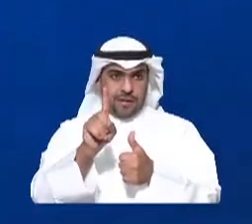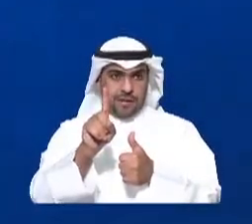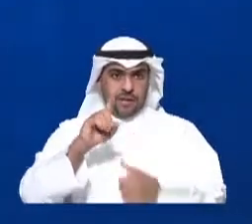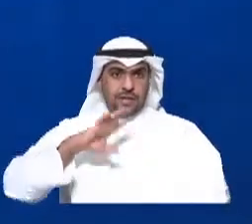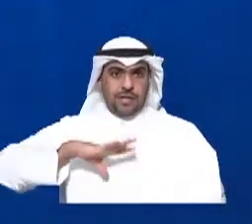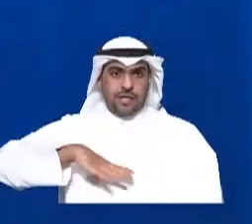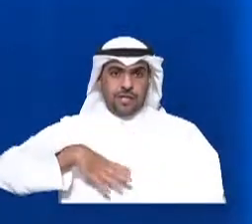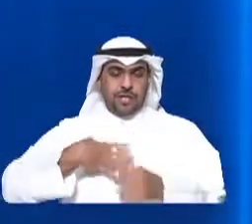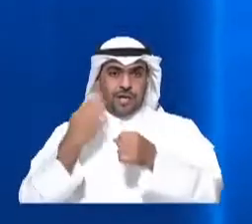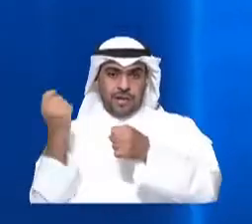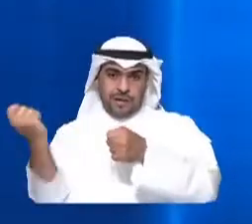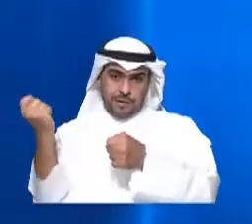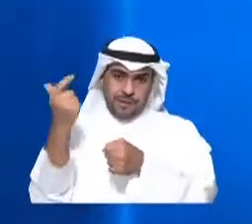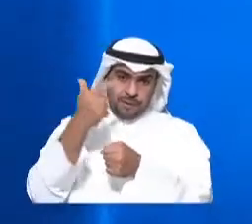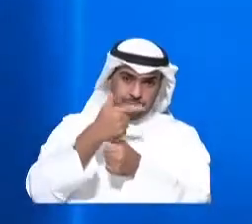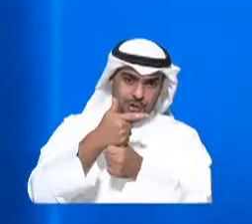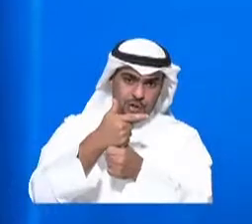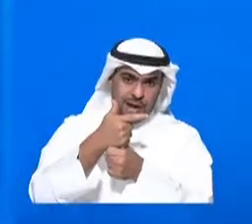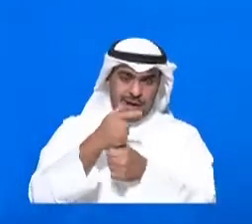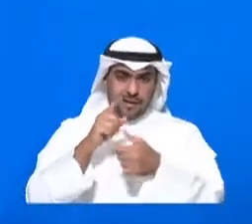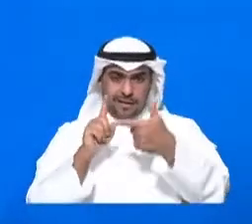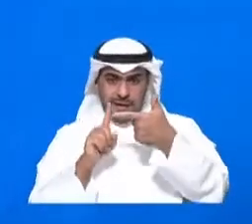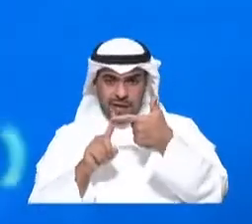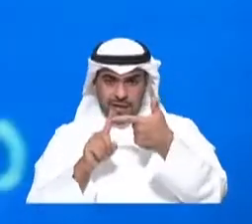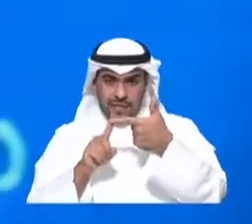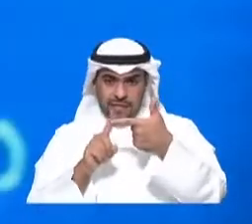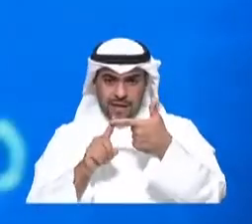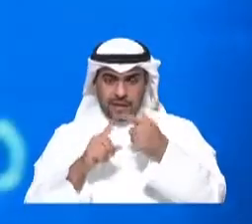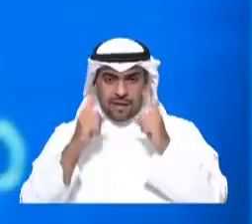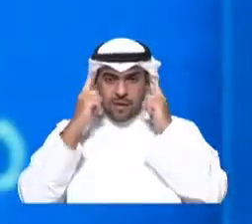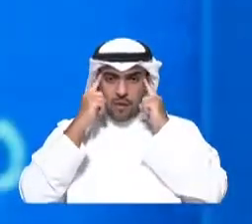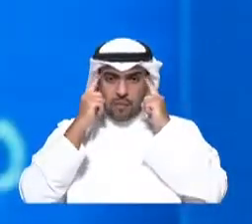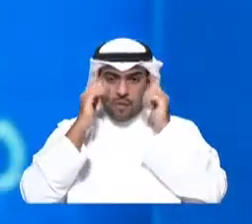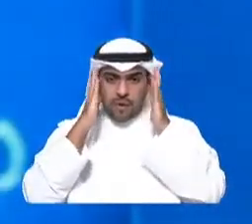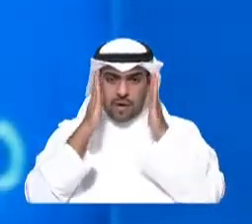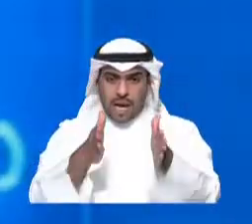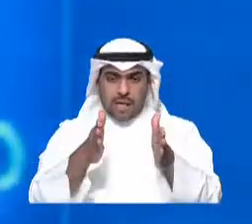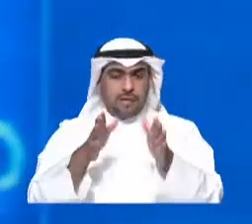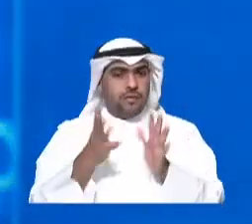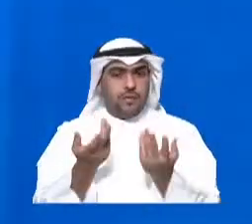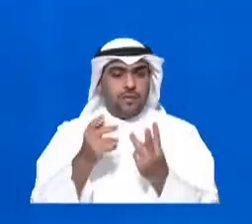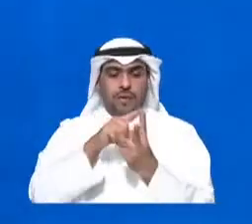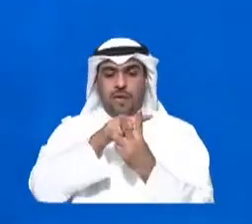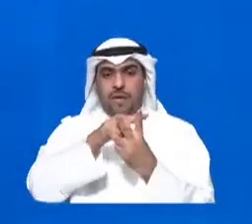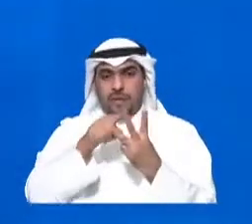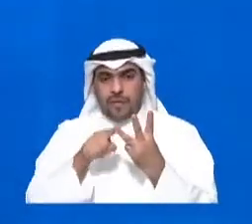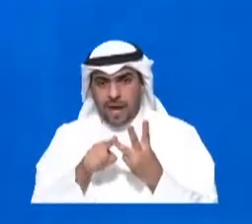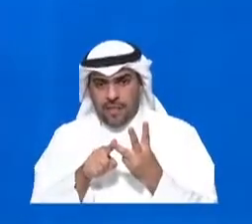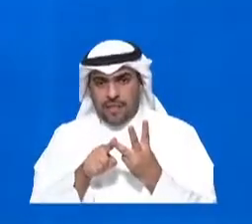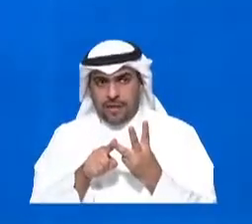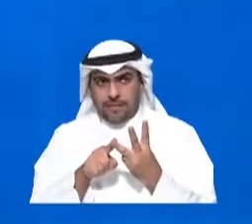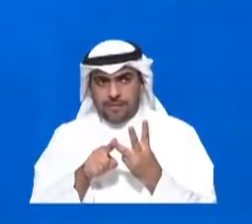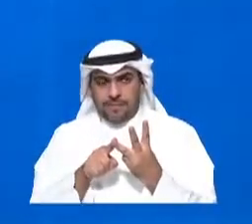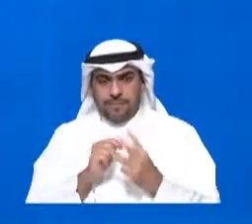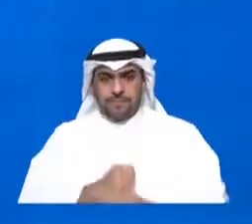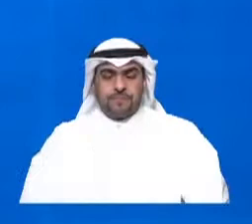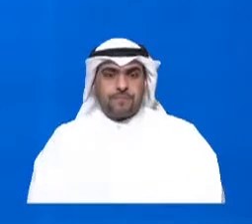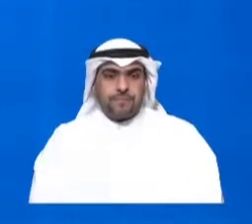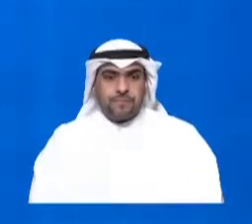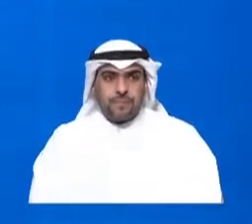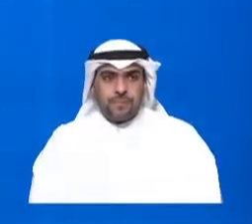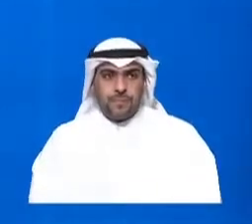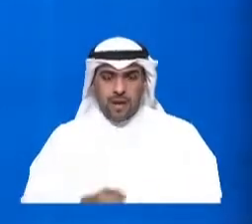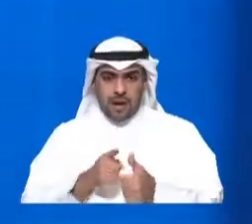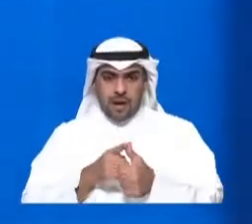6+3+1 يعني حط مضامين أركز على ثلاث قضايا وهو المثلث اللي بدأ فيها كلامه أو حديثه،